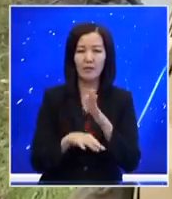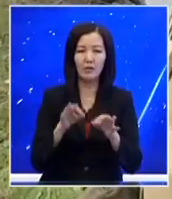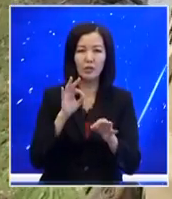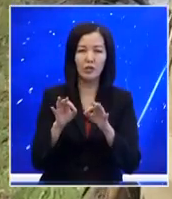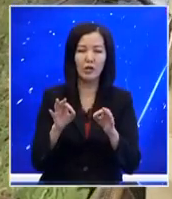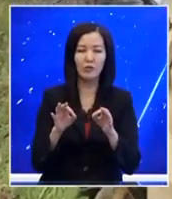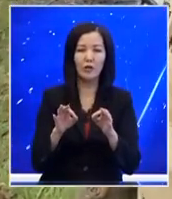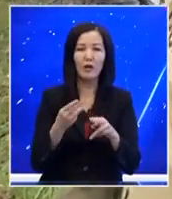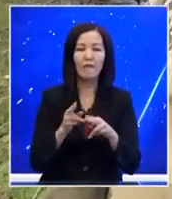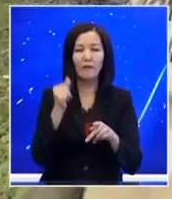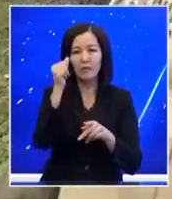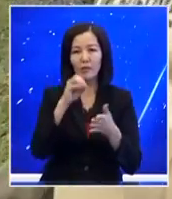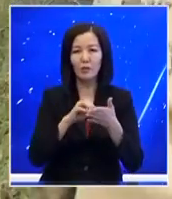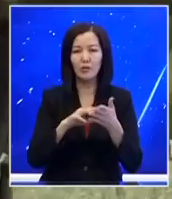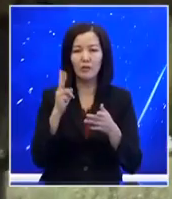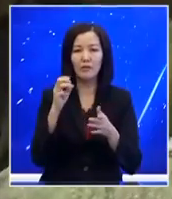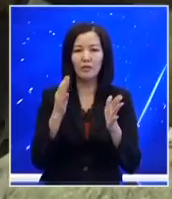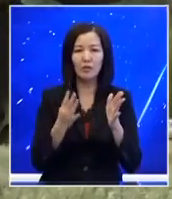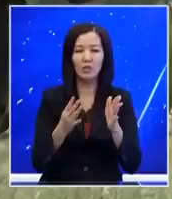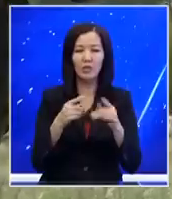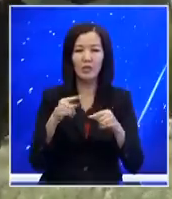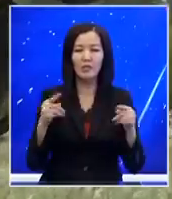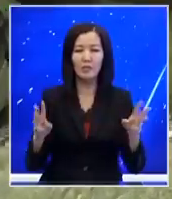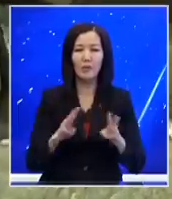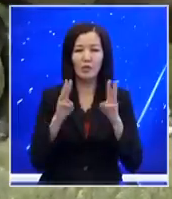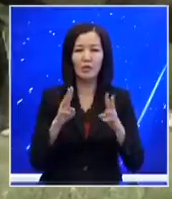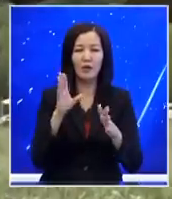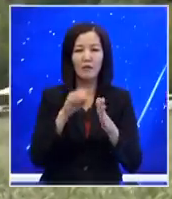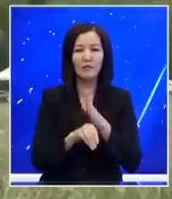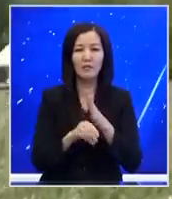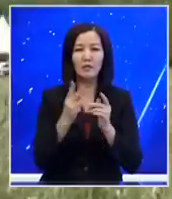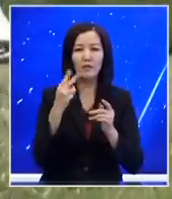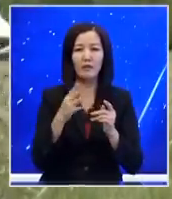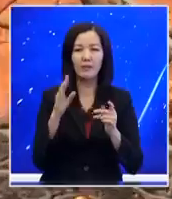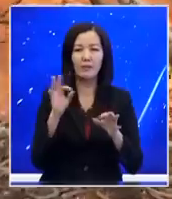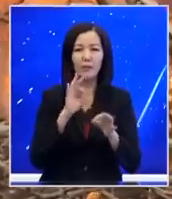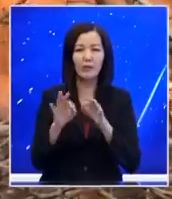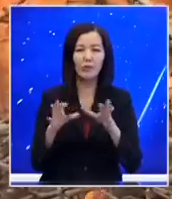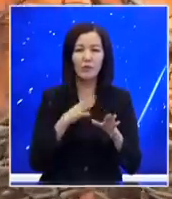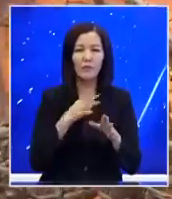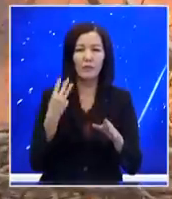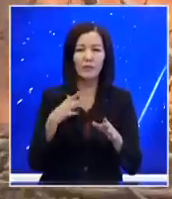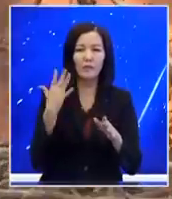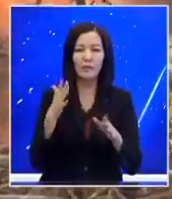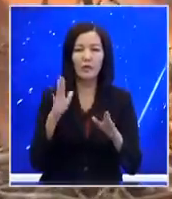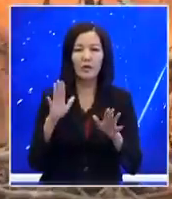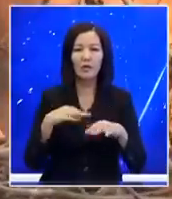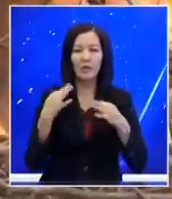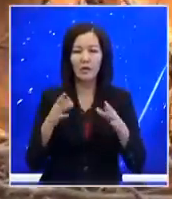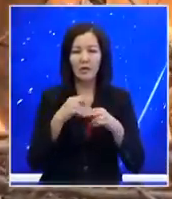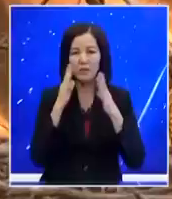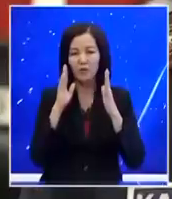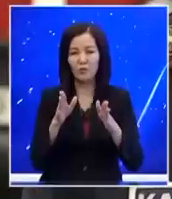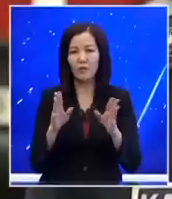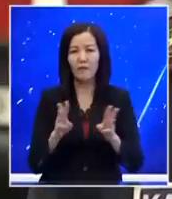сжигающие стерню. В этом году зарегистрировано 204 различных пожаров, в числе которых 20 поджогов и 35 случаев неосторожного обращения с